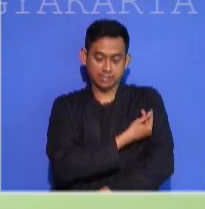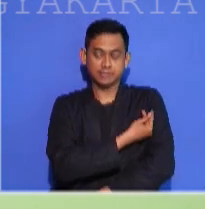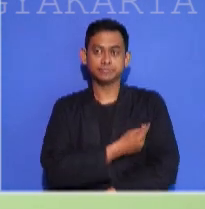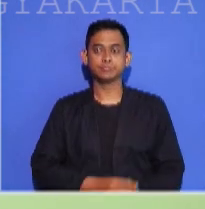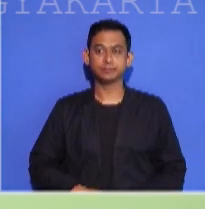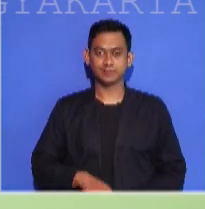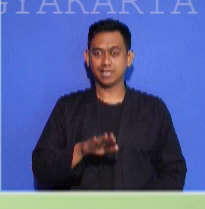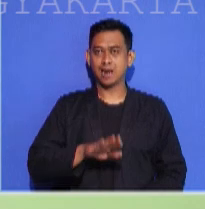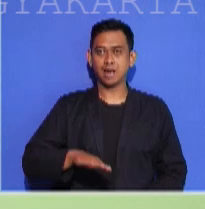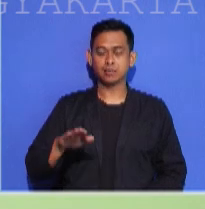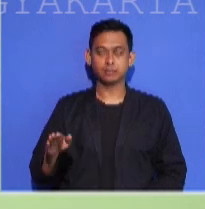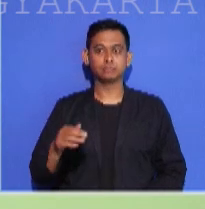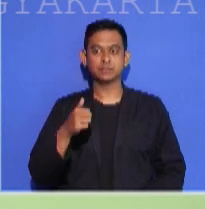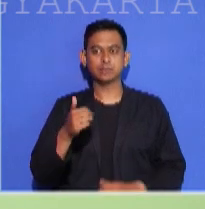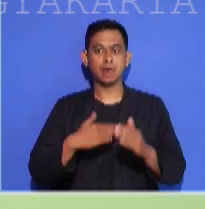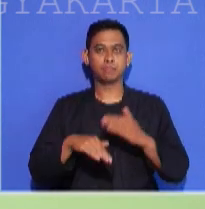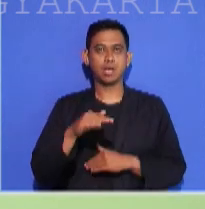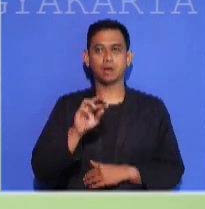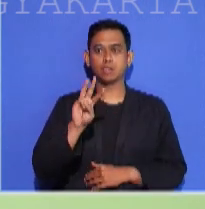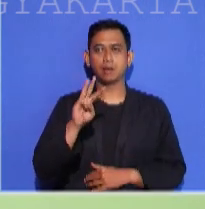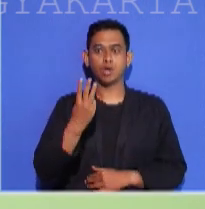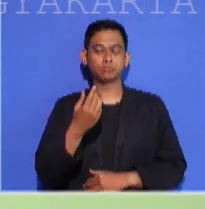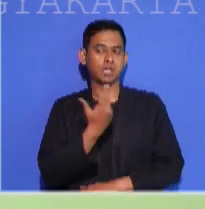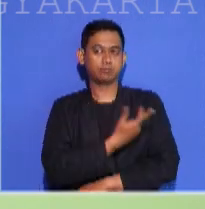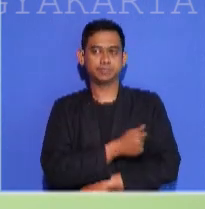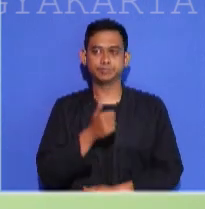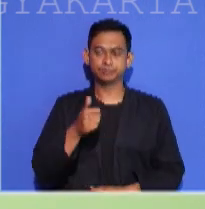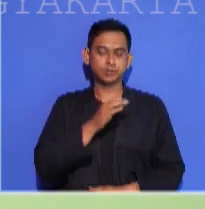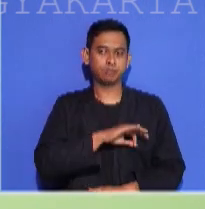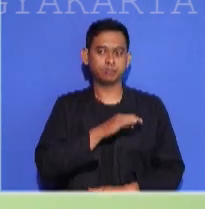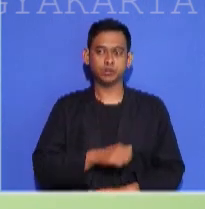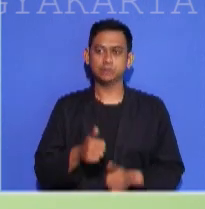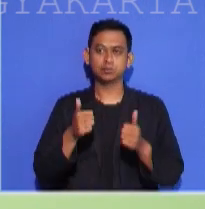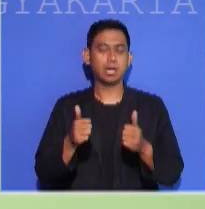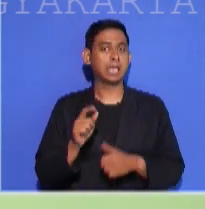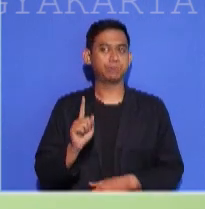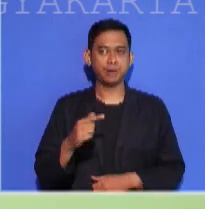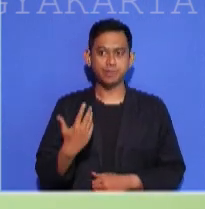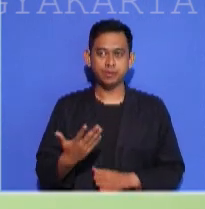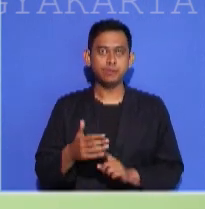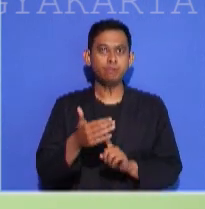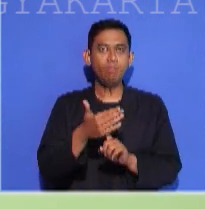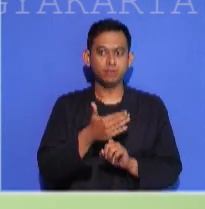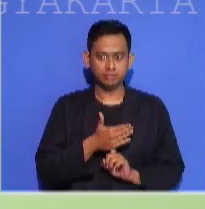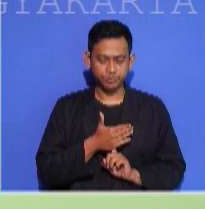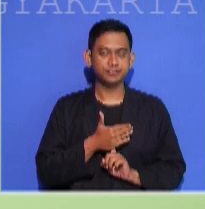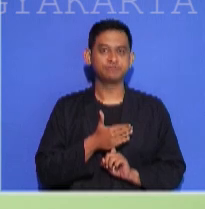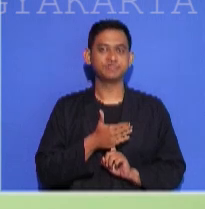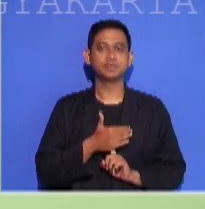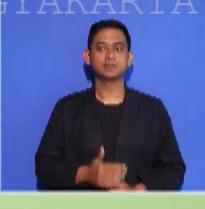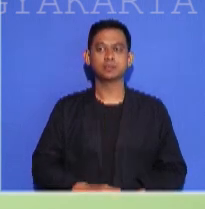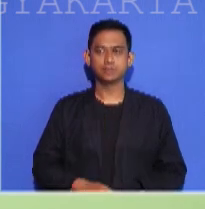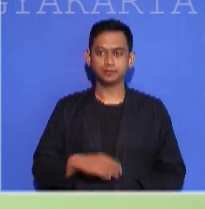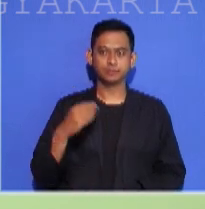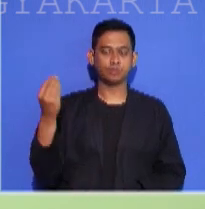anak-anak di atas 9 bulan justru vaksin ini akan sangat bermanfaat untuk ee melindungi ee pelaku perjalanan